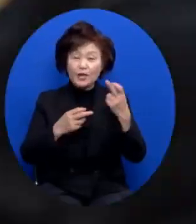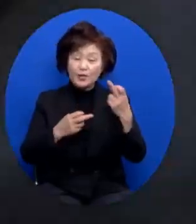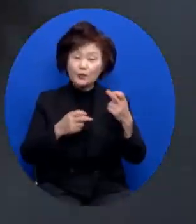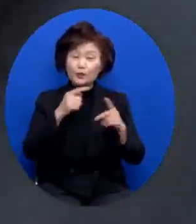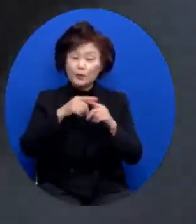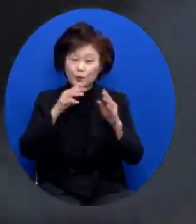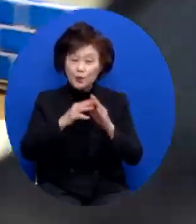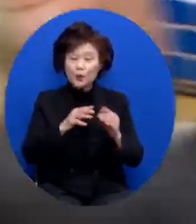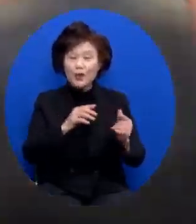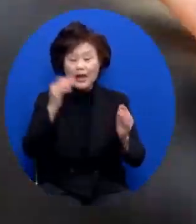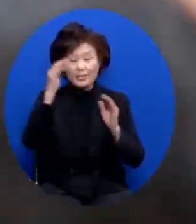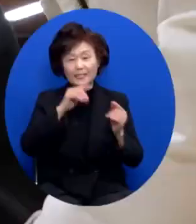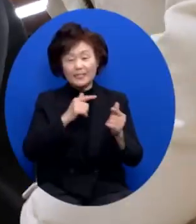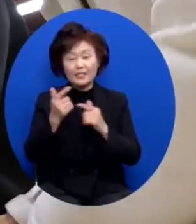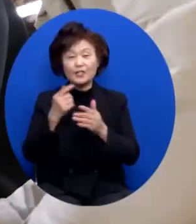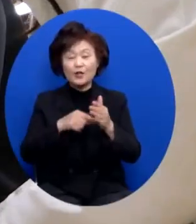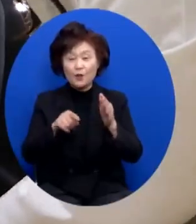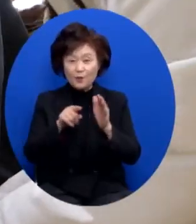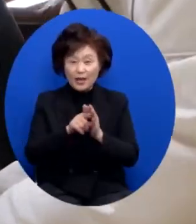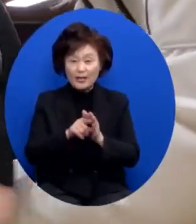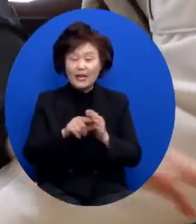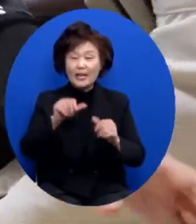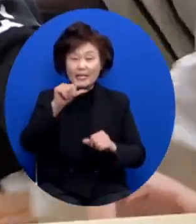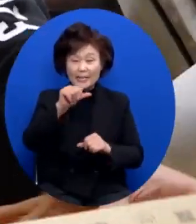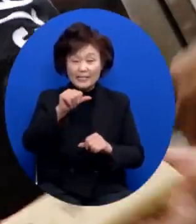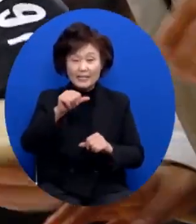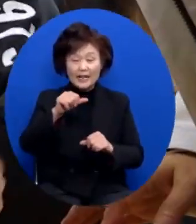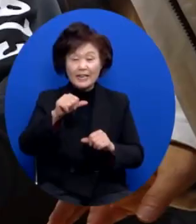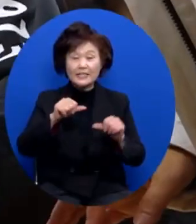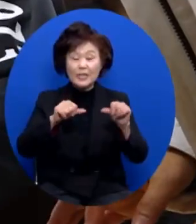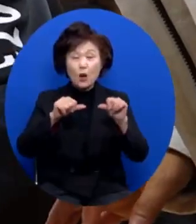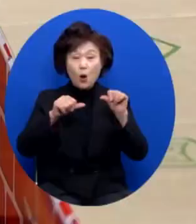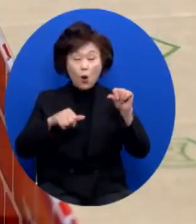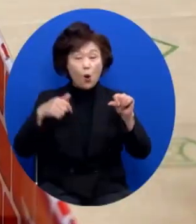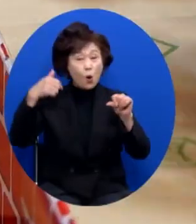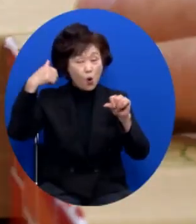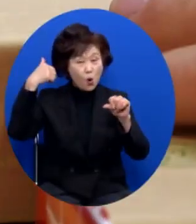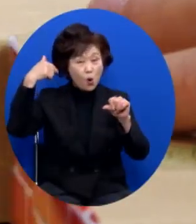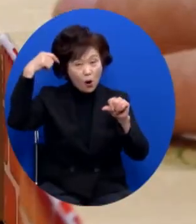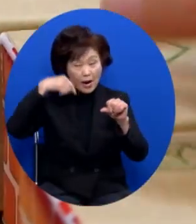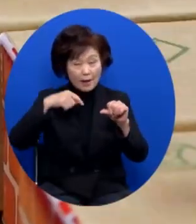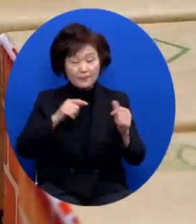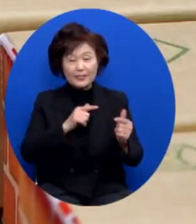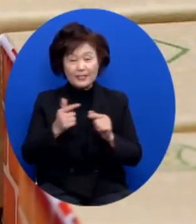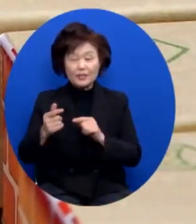83명의 학생들을 위해 인체의 5가지 감각을 활용한 성경 공부도 마련됐습니다.